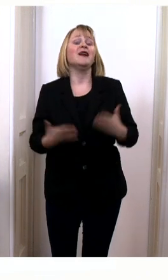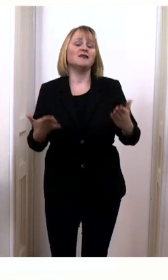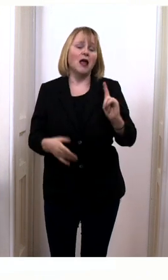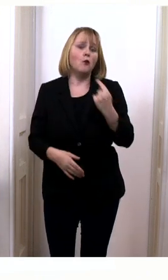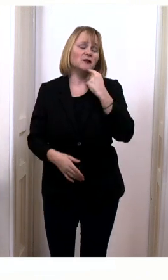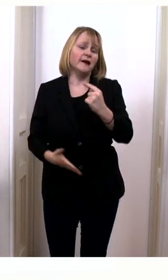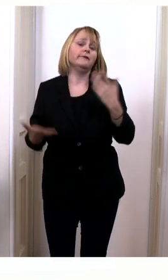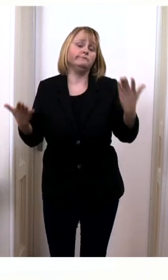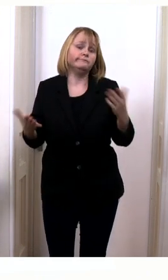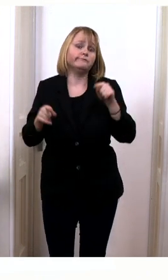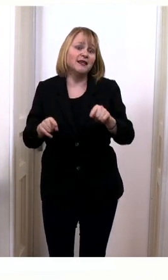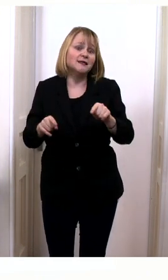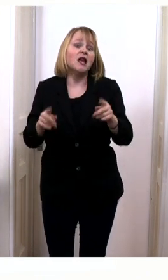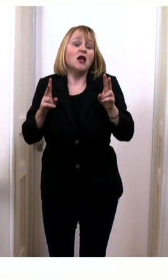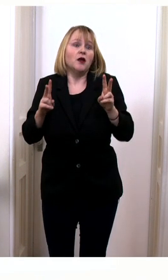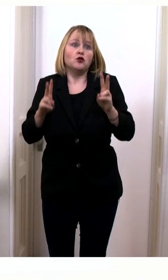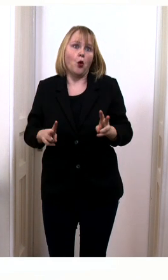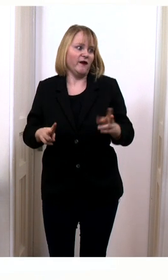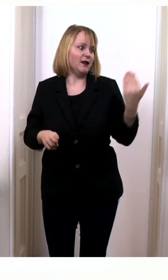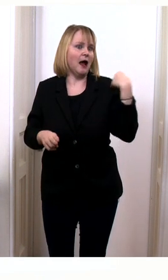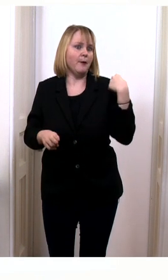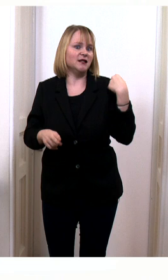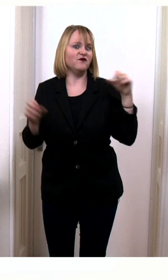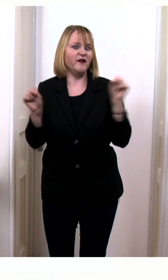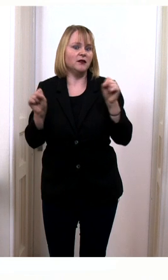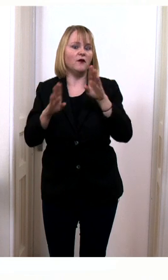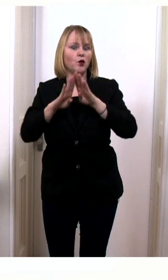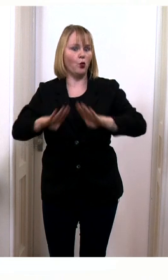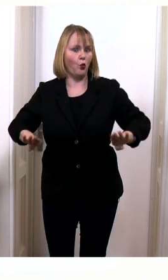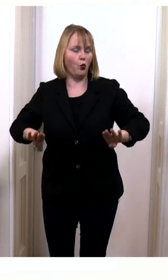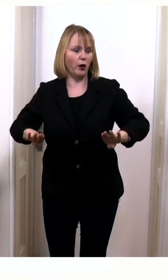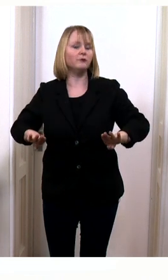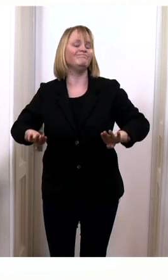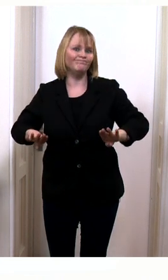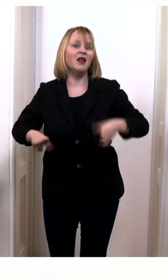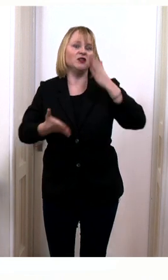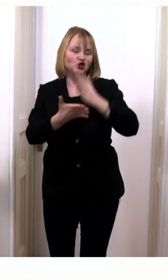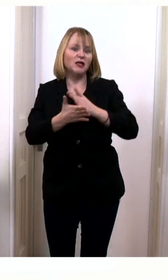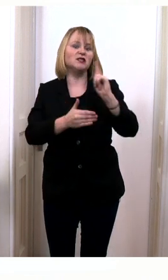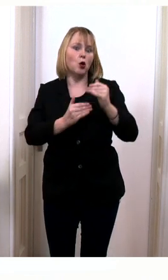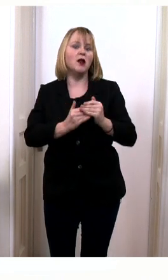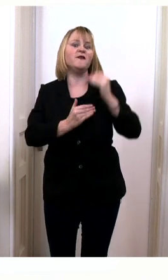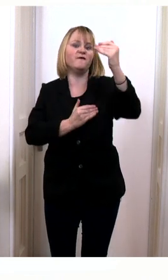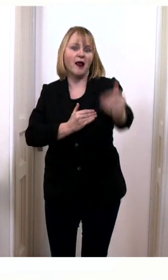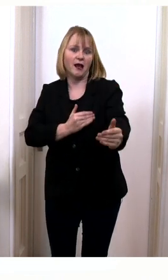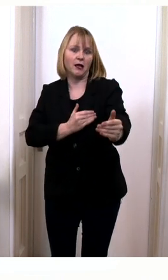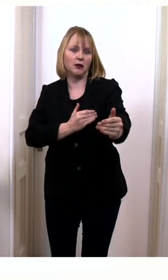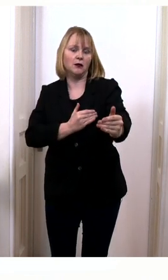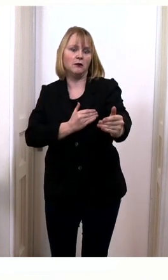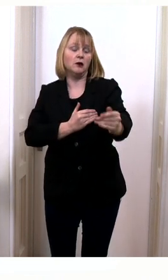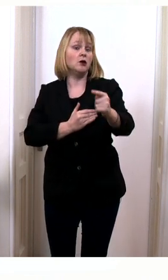Deshalb war es nötig, diese Winterruhe, die wir verkündet haben vor Weihnachten, zu verlängern, und zwar bis